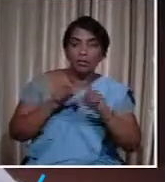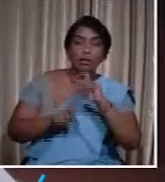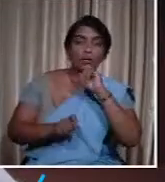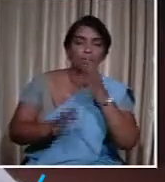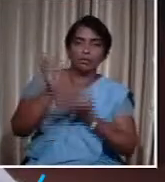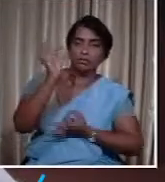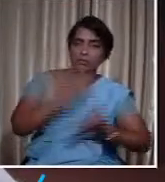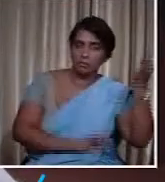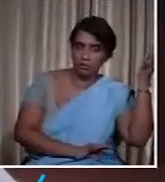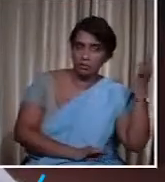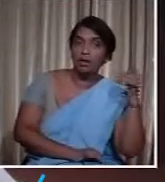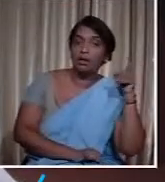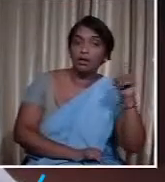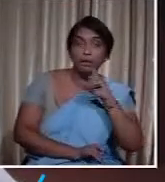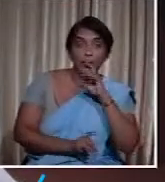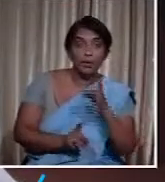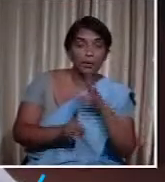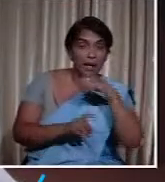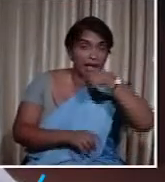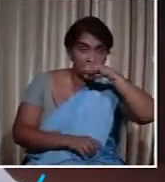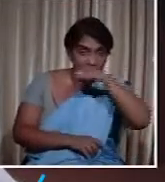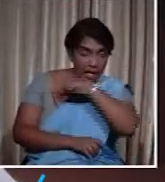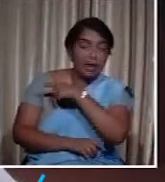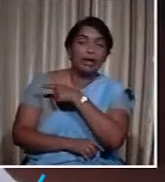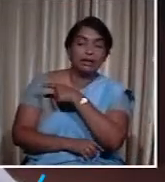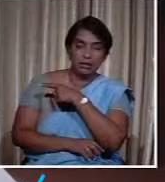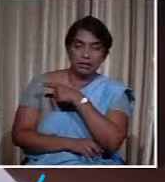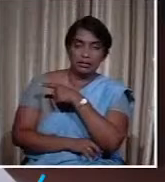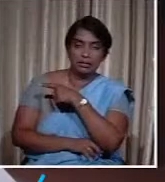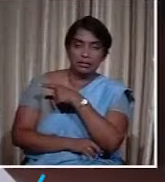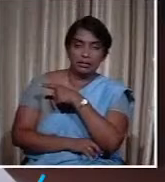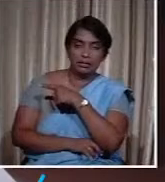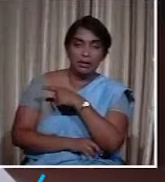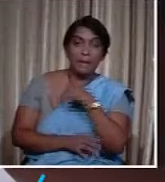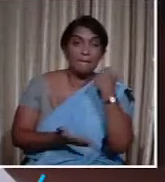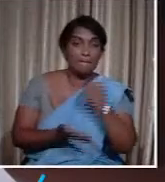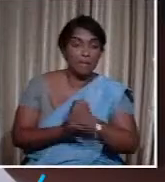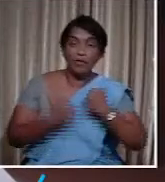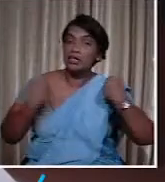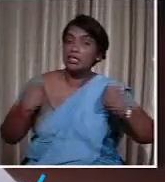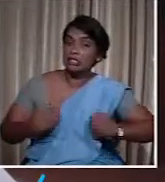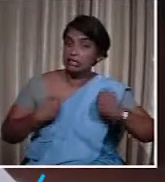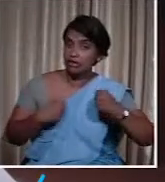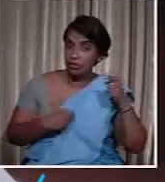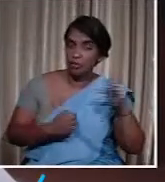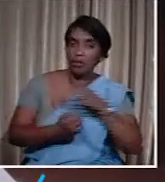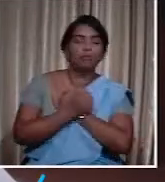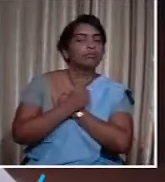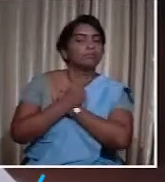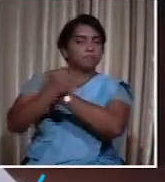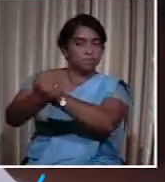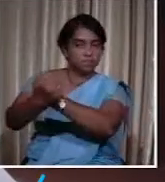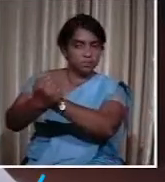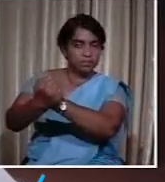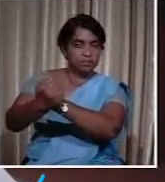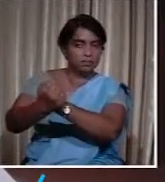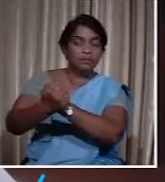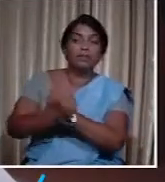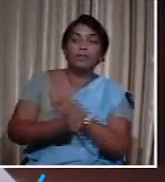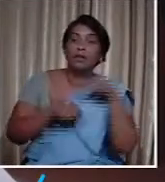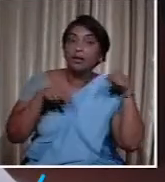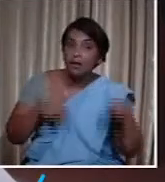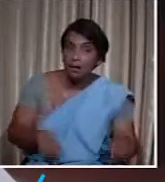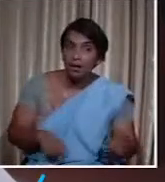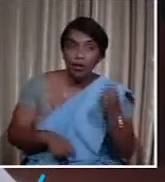දැම්මා ඒ නඩුව අනුව තායිලන්තේ මහ බැංකුවේ අධිපතිවරයා හිරේ ගියා